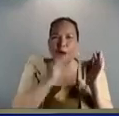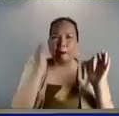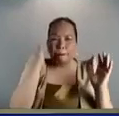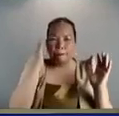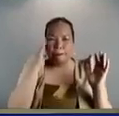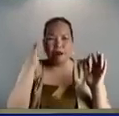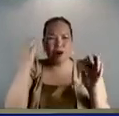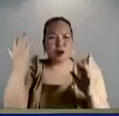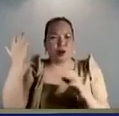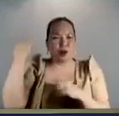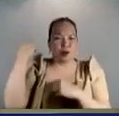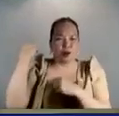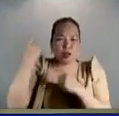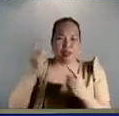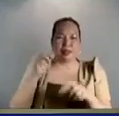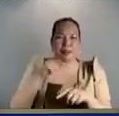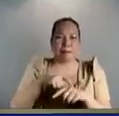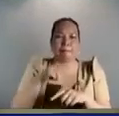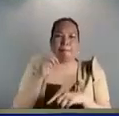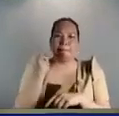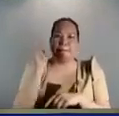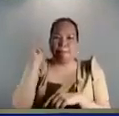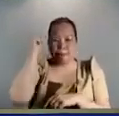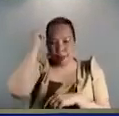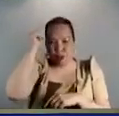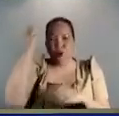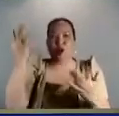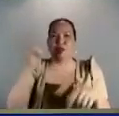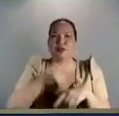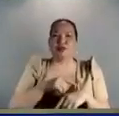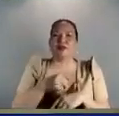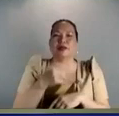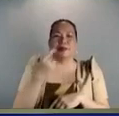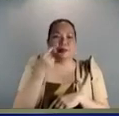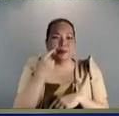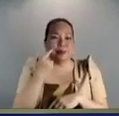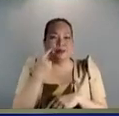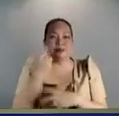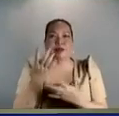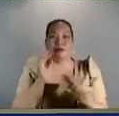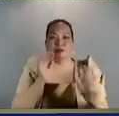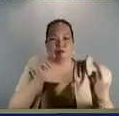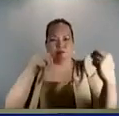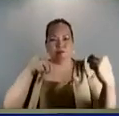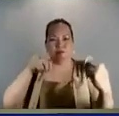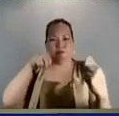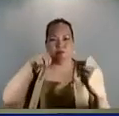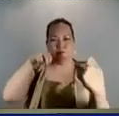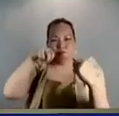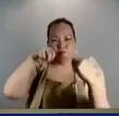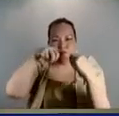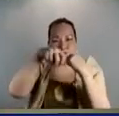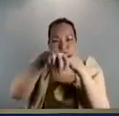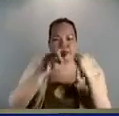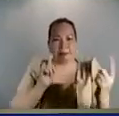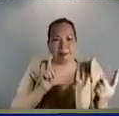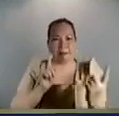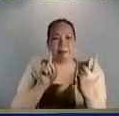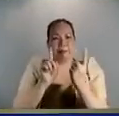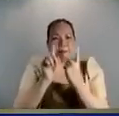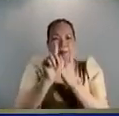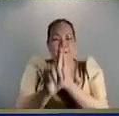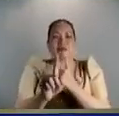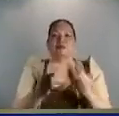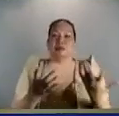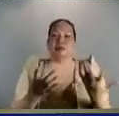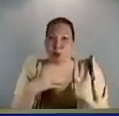nila... Pinoy, di ba? Nila GMA, sinalubong din nila yung mga pumalit, di ba? Correct. At saka yung pumasok, di ba? Alright. Sige, so habang